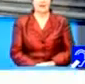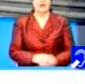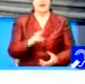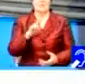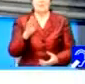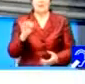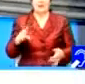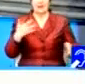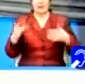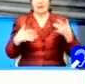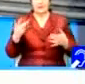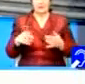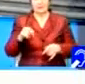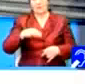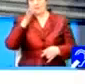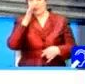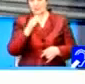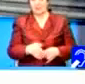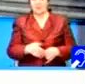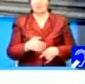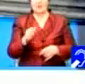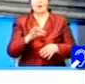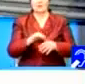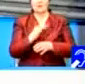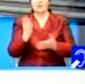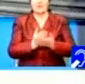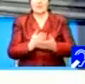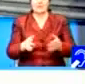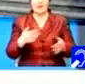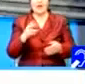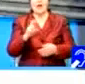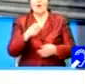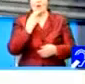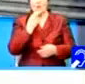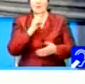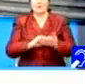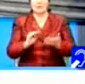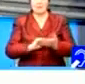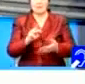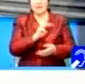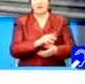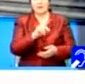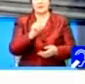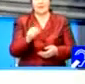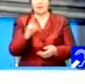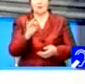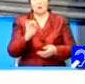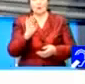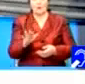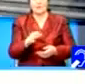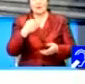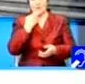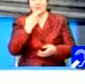Premieră la Teatrul Satiricus din Chișinău. Îți vreau soțul este o comedie spumoasă scrisă de Mihail Zadornov. Cu